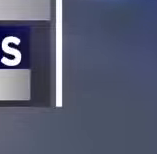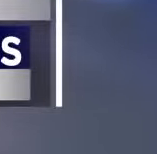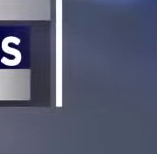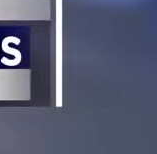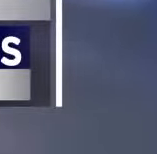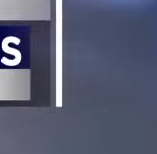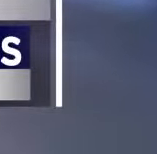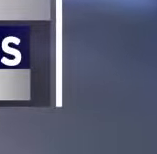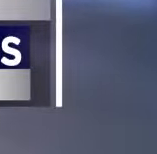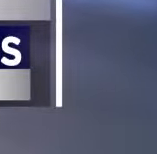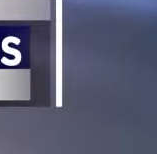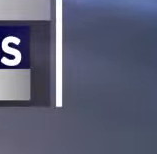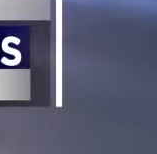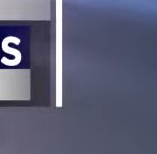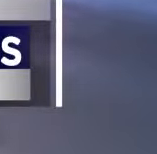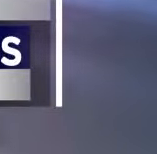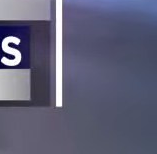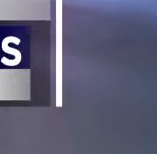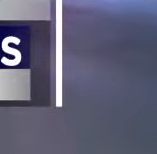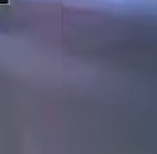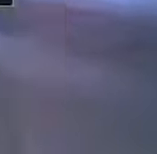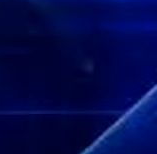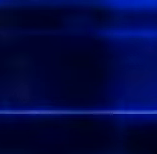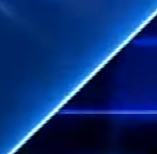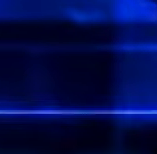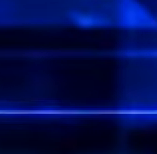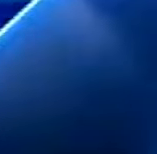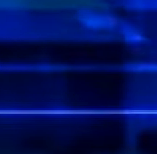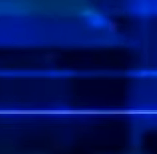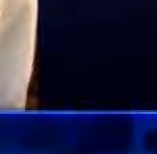Magandang gabi, Pilipinas. Sa Frontline Tonight,